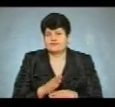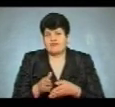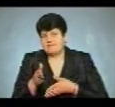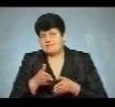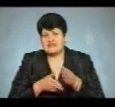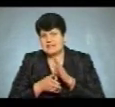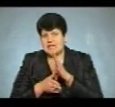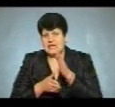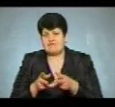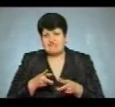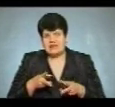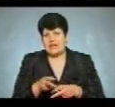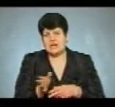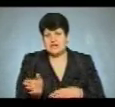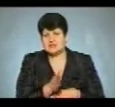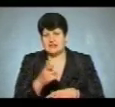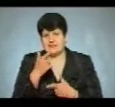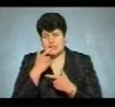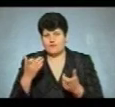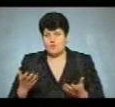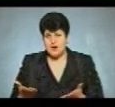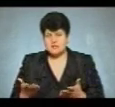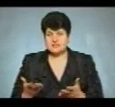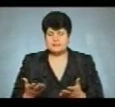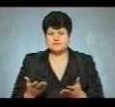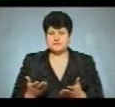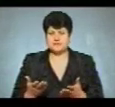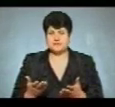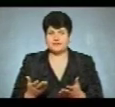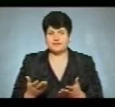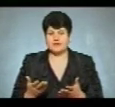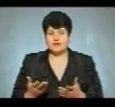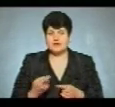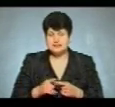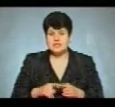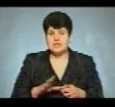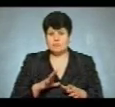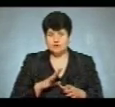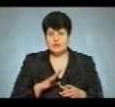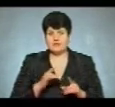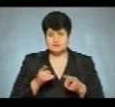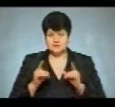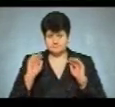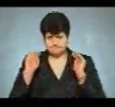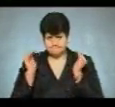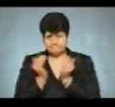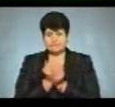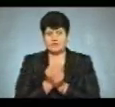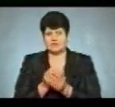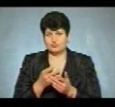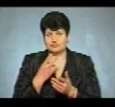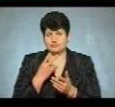від інформації, не цікавився. То була справжня інтервенція, яка вже виглядала